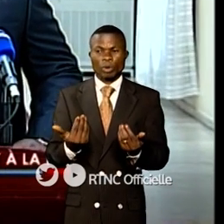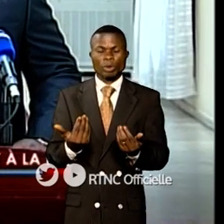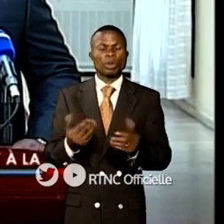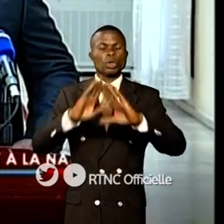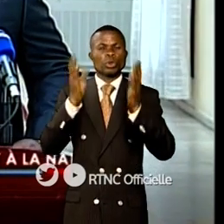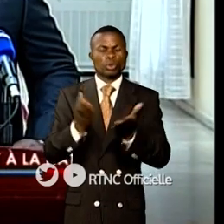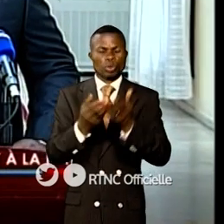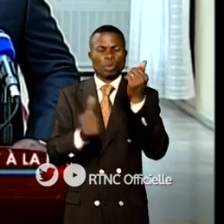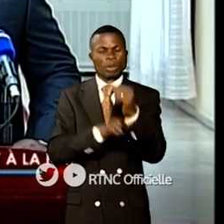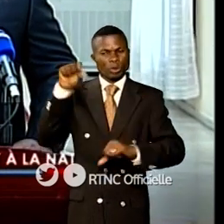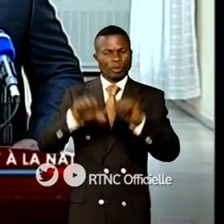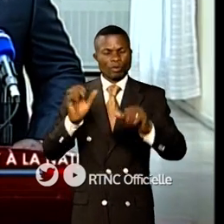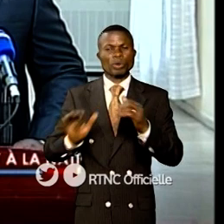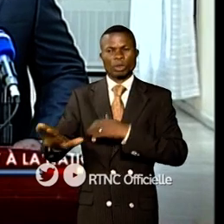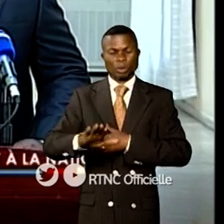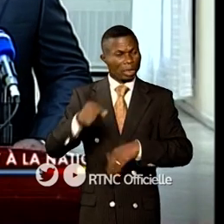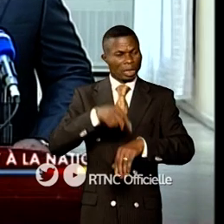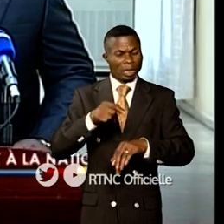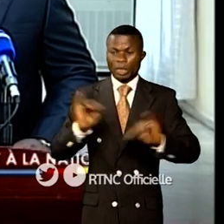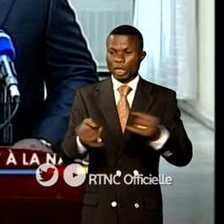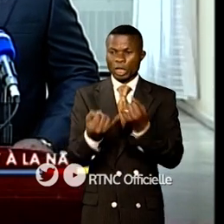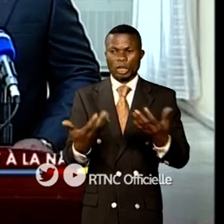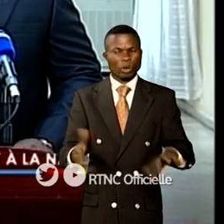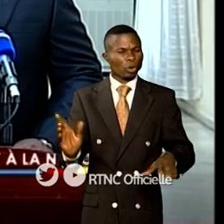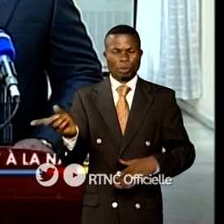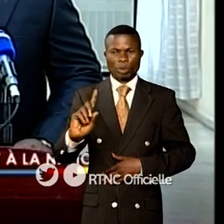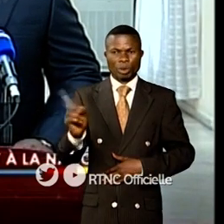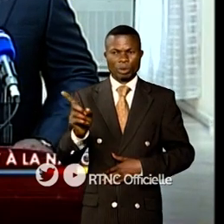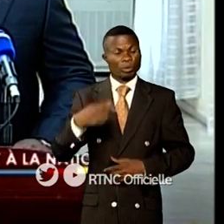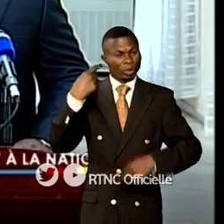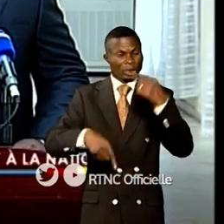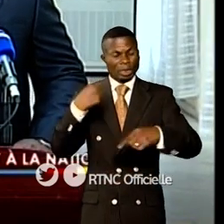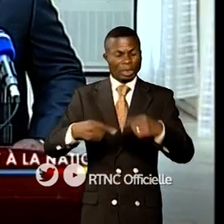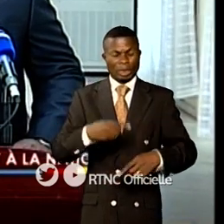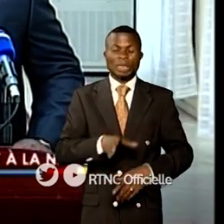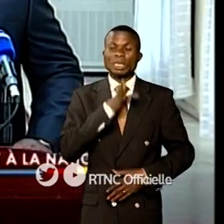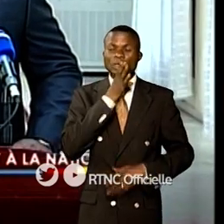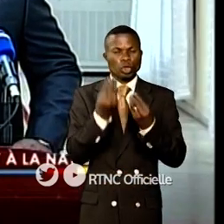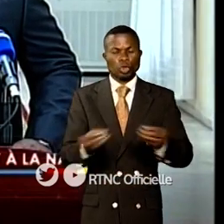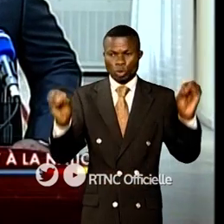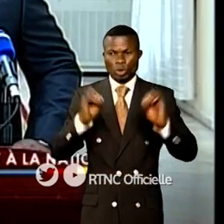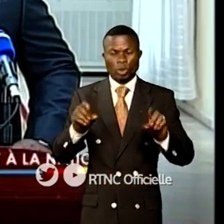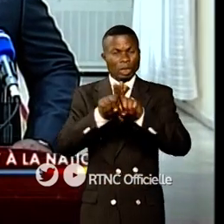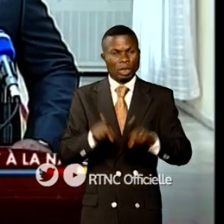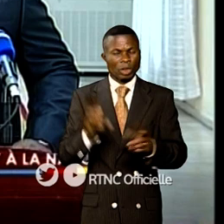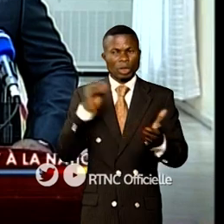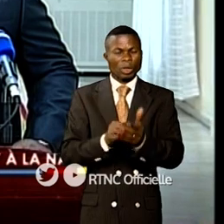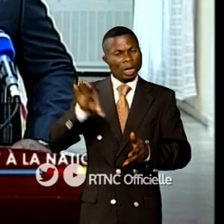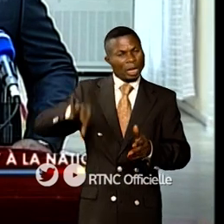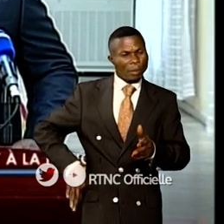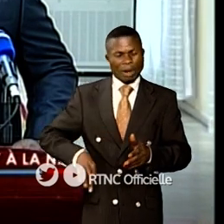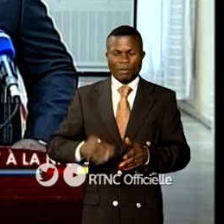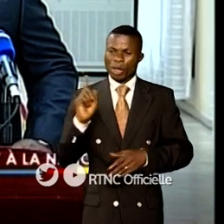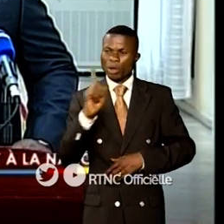la République. Le temps n'est plus propice aux atermoiements, ni aux discussions stériles, ni encore moins aux intérêts